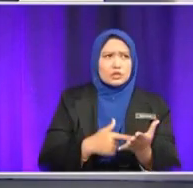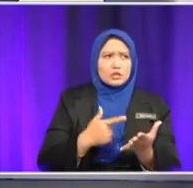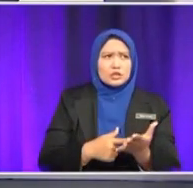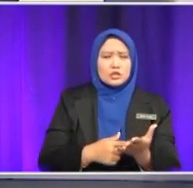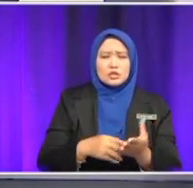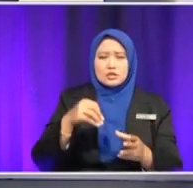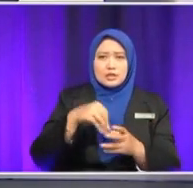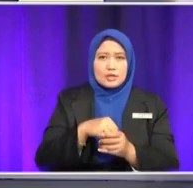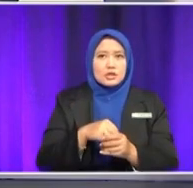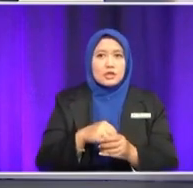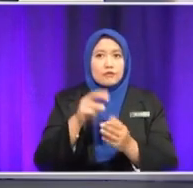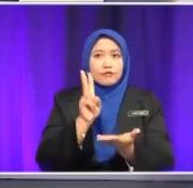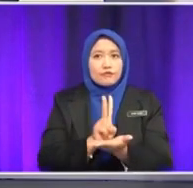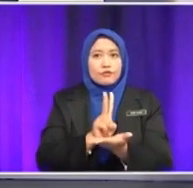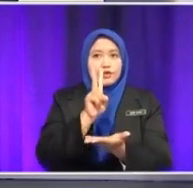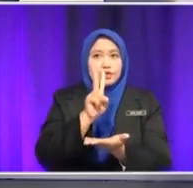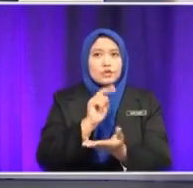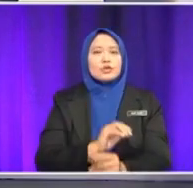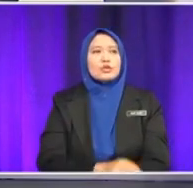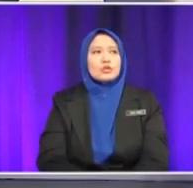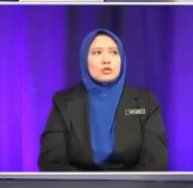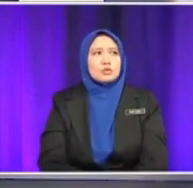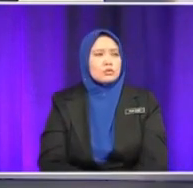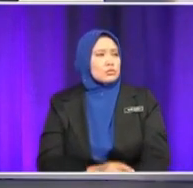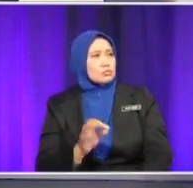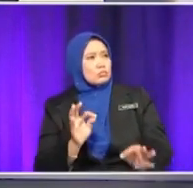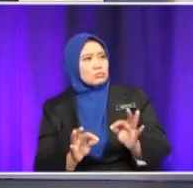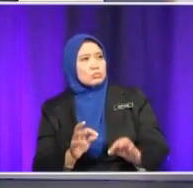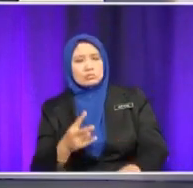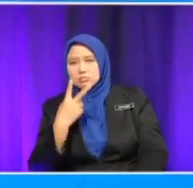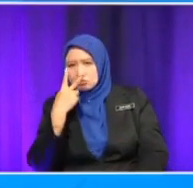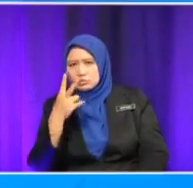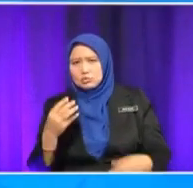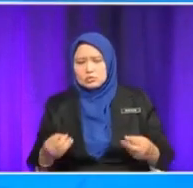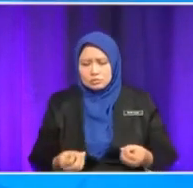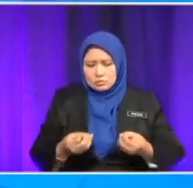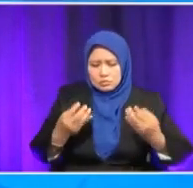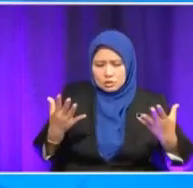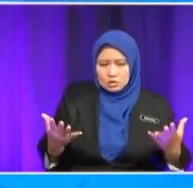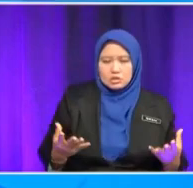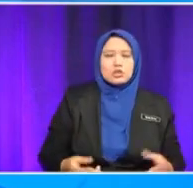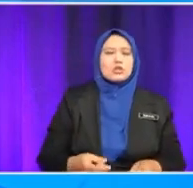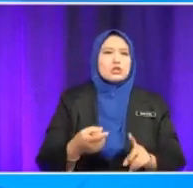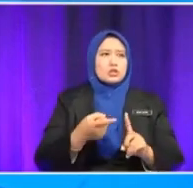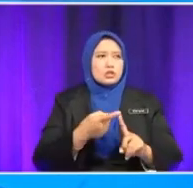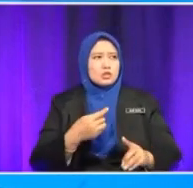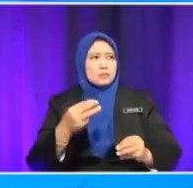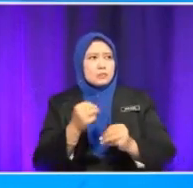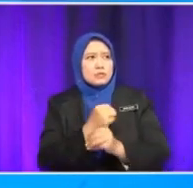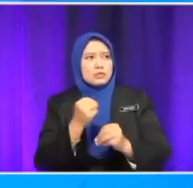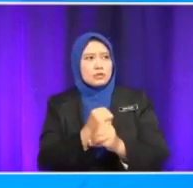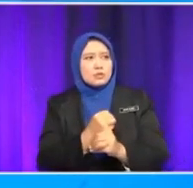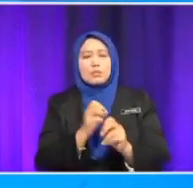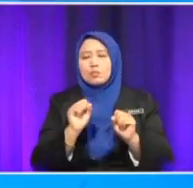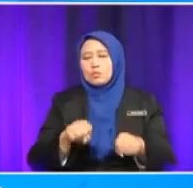kecerdasan dijual ruang dan juga kinestetik kecerdasannya pada sudut matematika dalam mesinnya